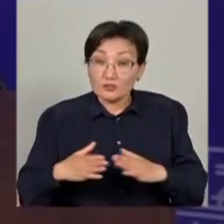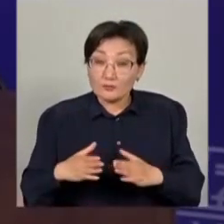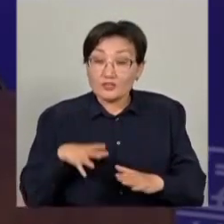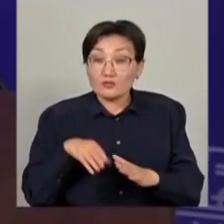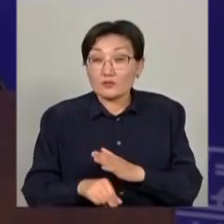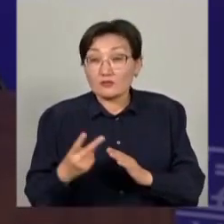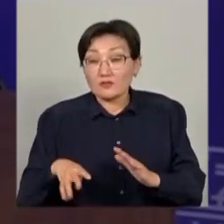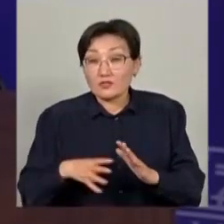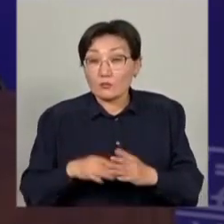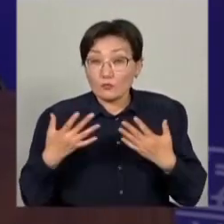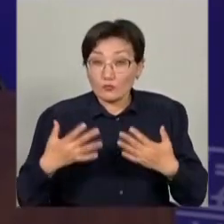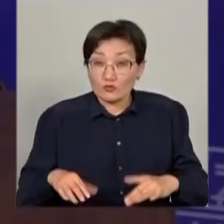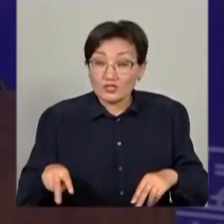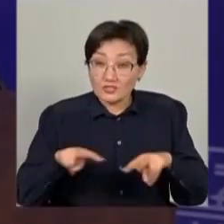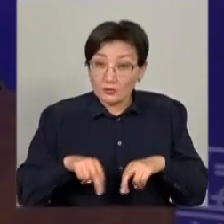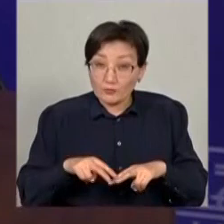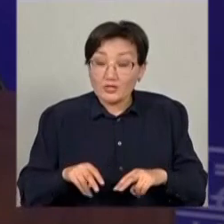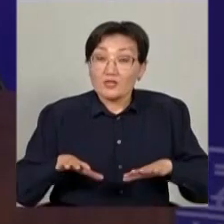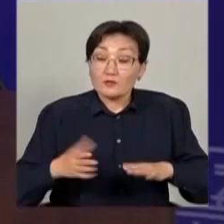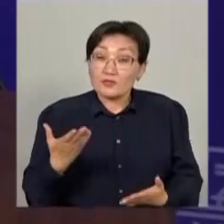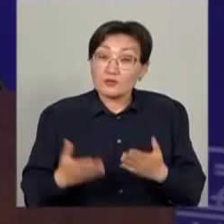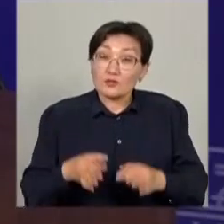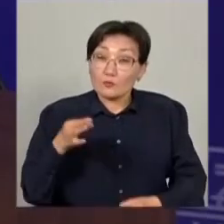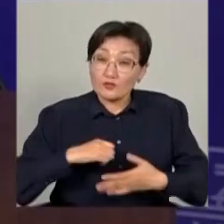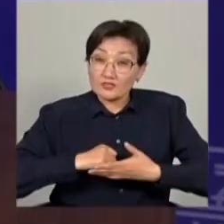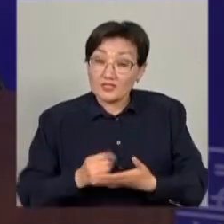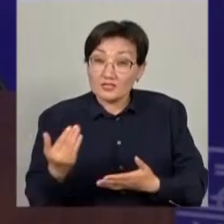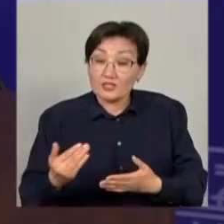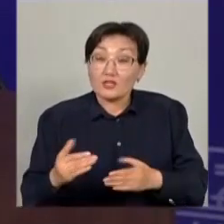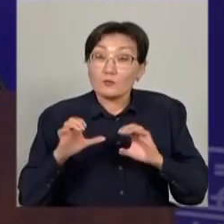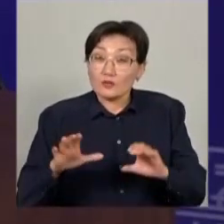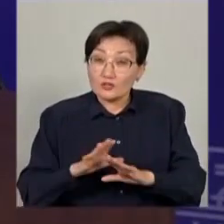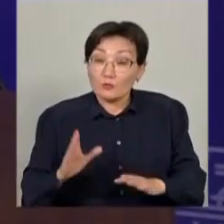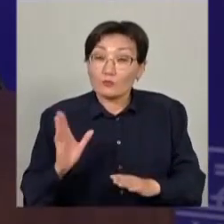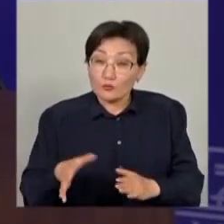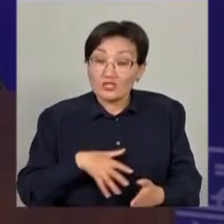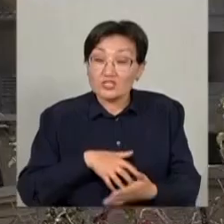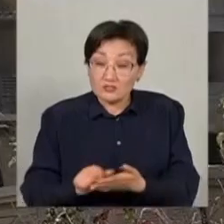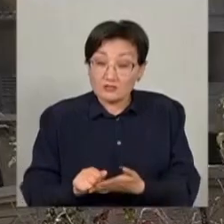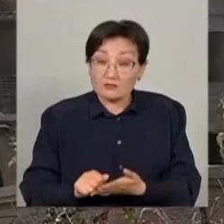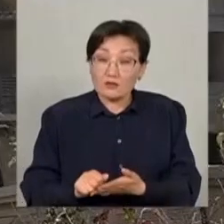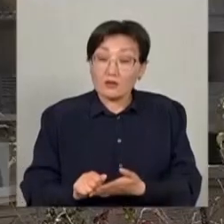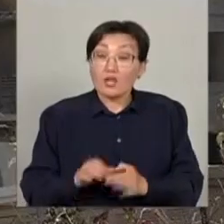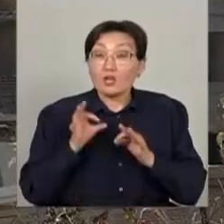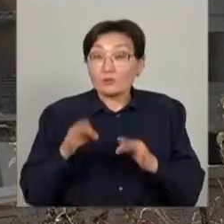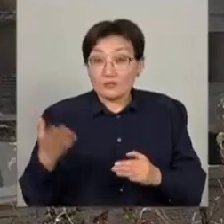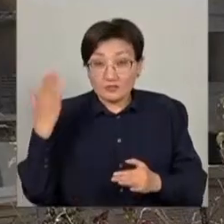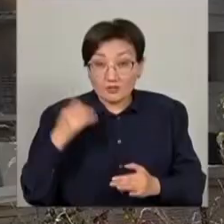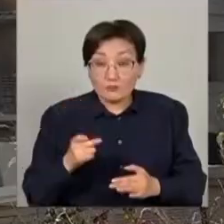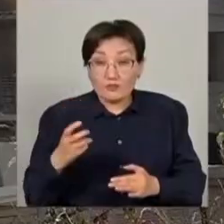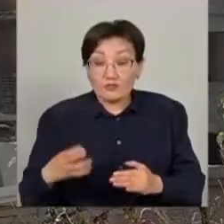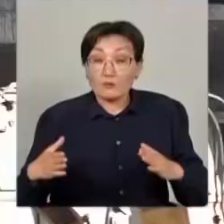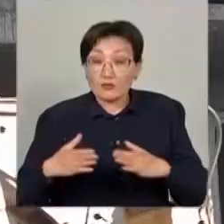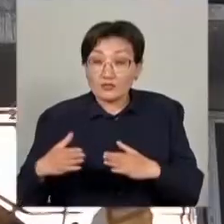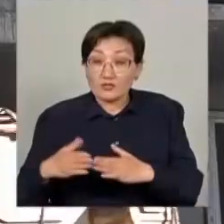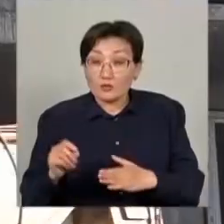них 29 уже на рассмотрении. В случае, если суд подтвердит их нелегальность, они будут снесены. Отметим, ранее несколько